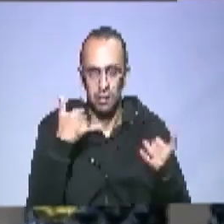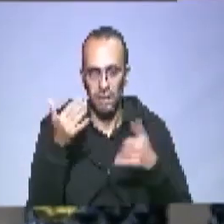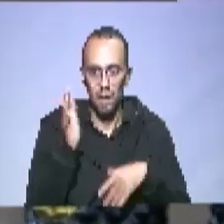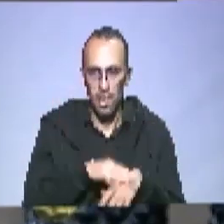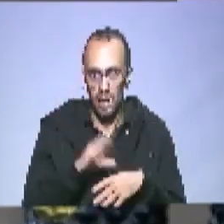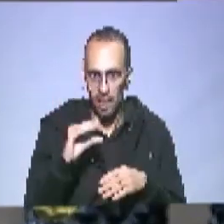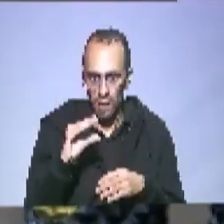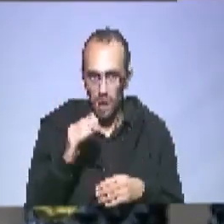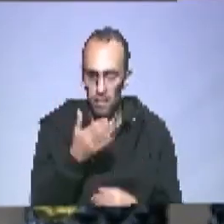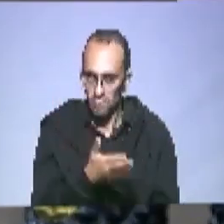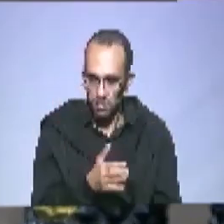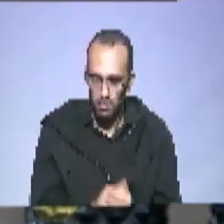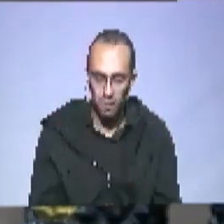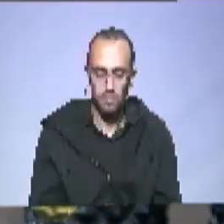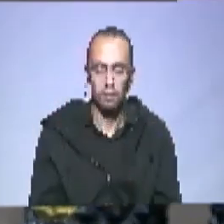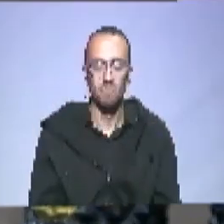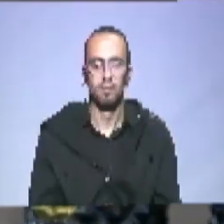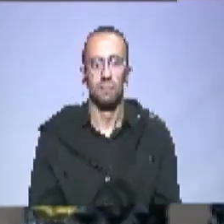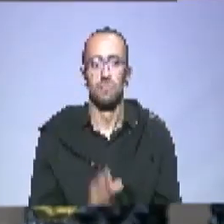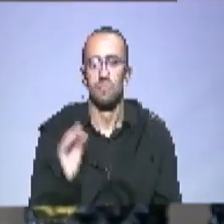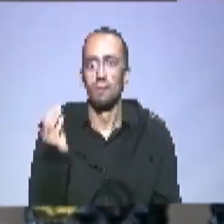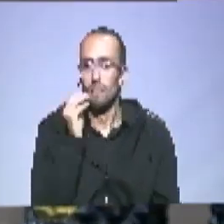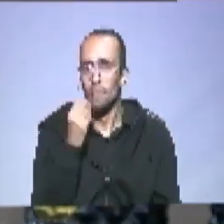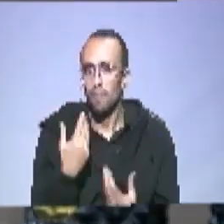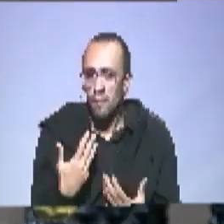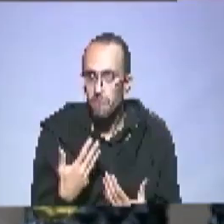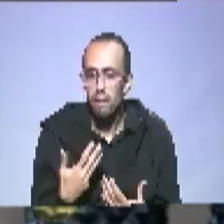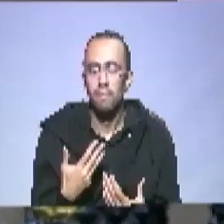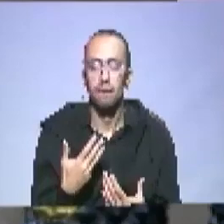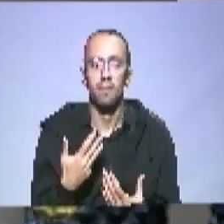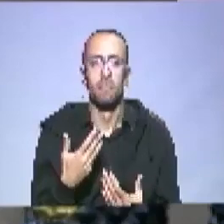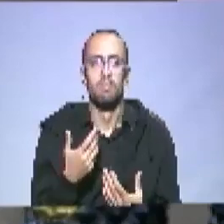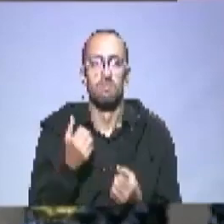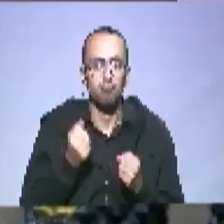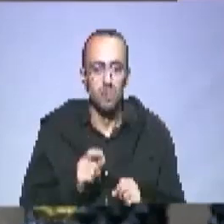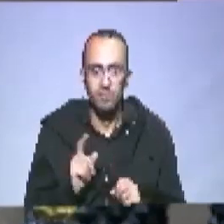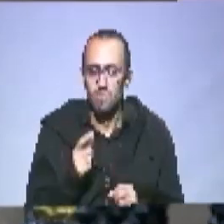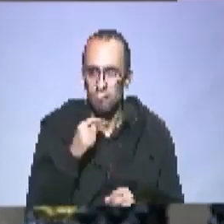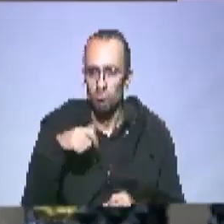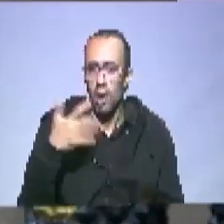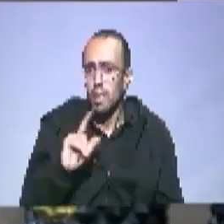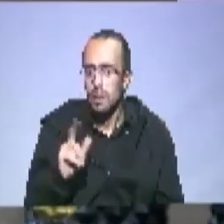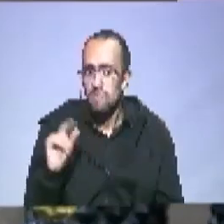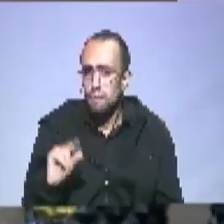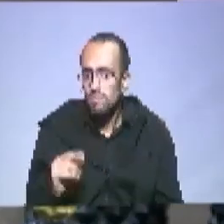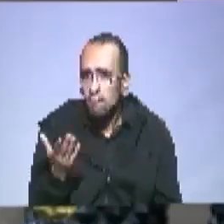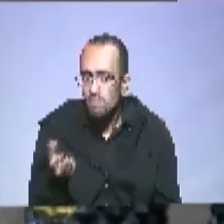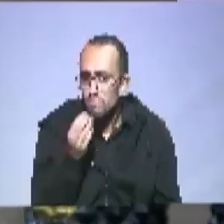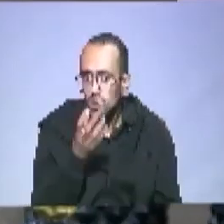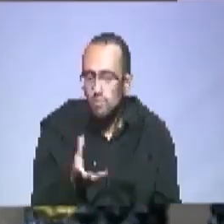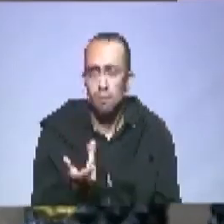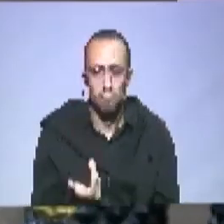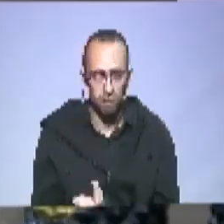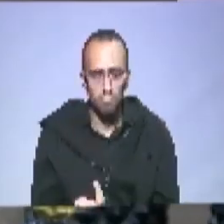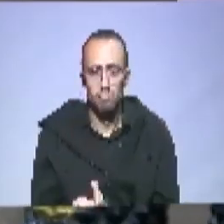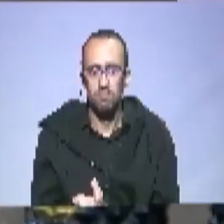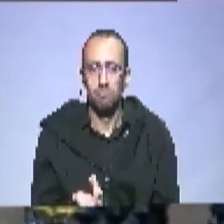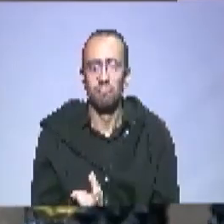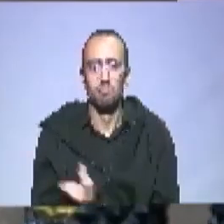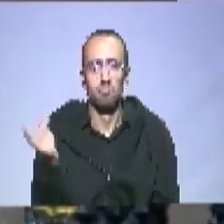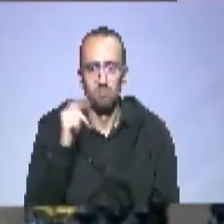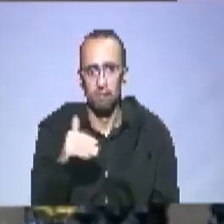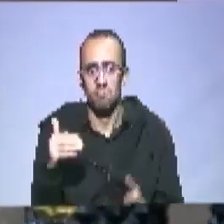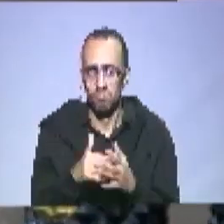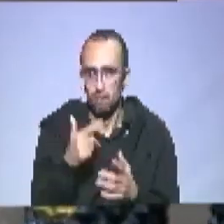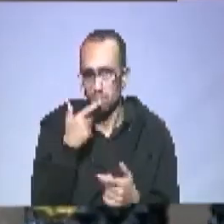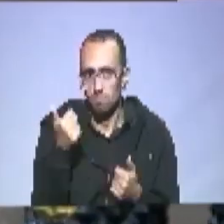عن الكيك. نوع خفيف حلو ما فيهاش أي حاجة خالص مكلفة، هي وطلعت نتيجتها حلوة جدا